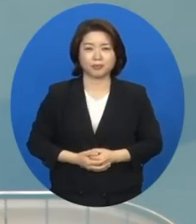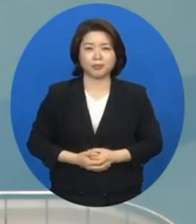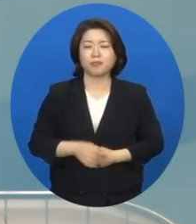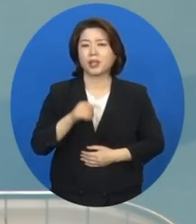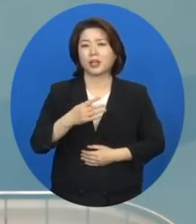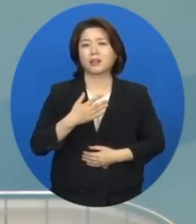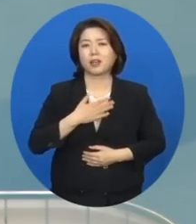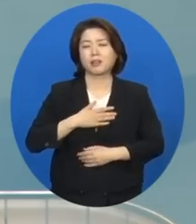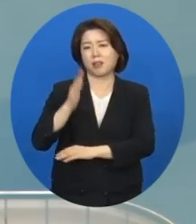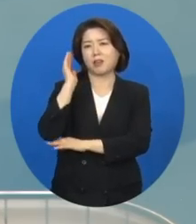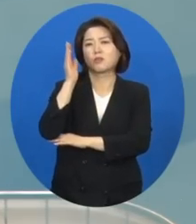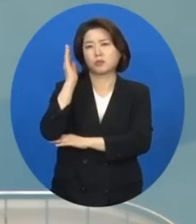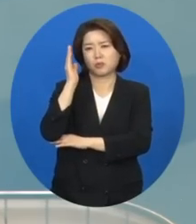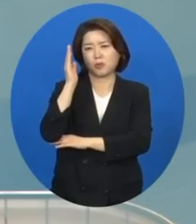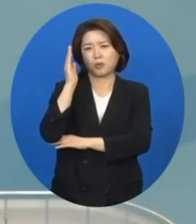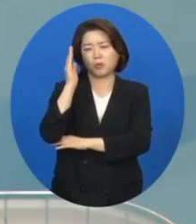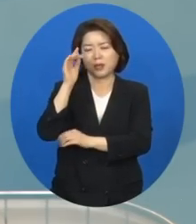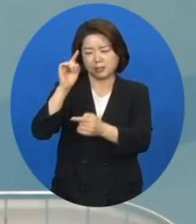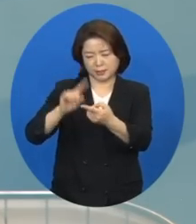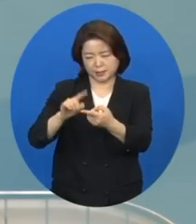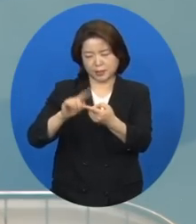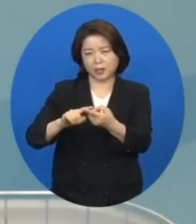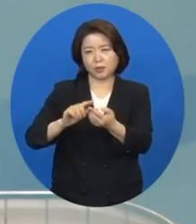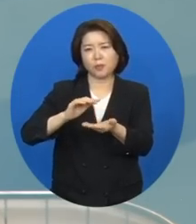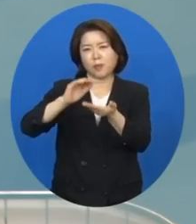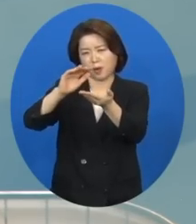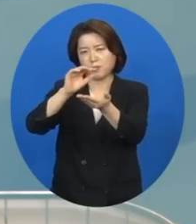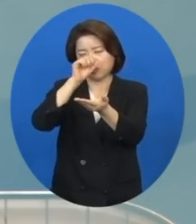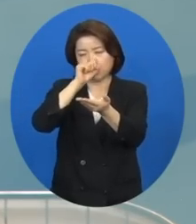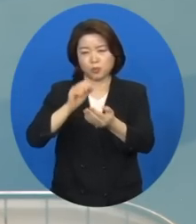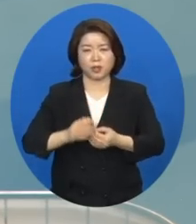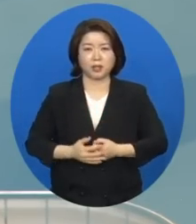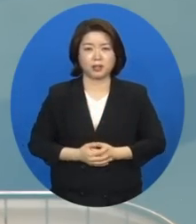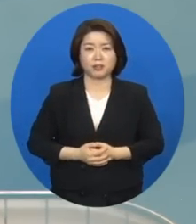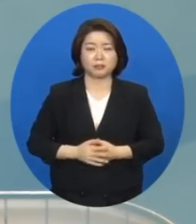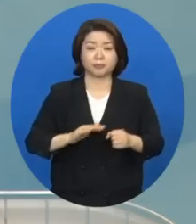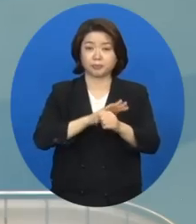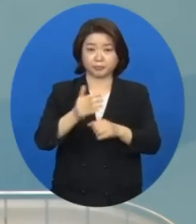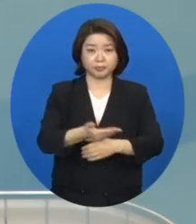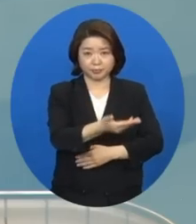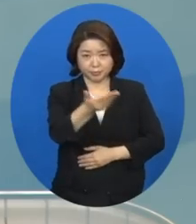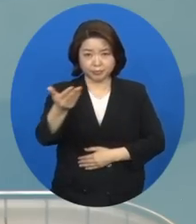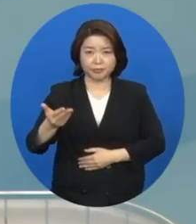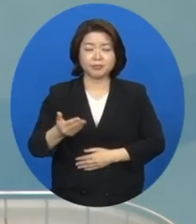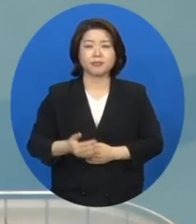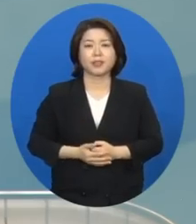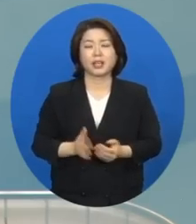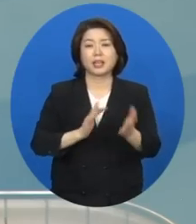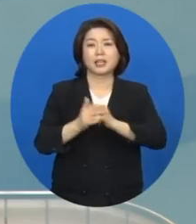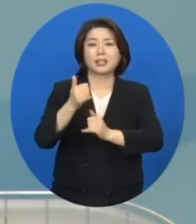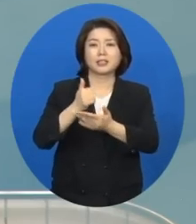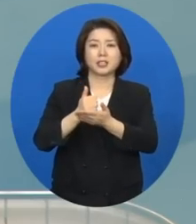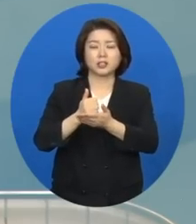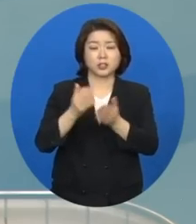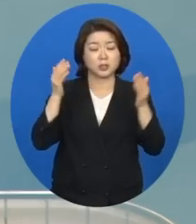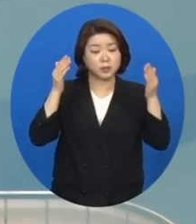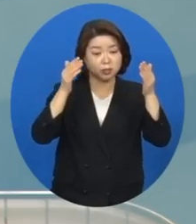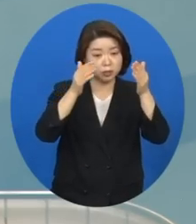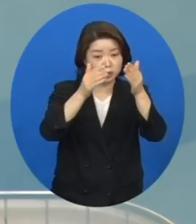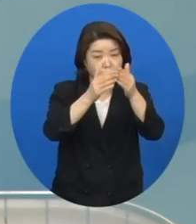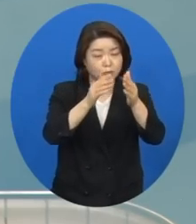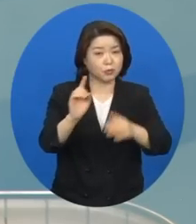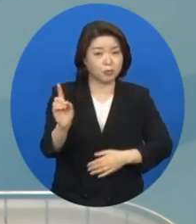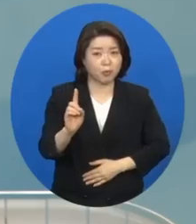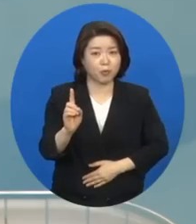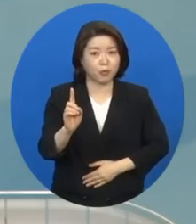그게 제 설교였으면 좋겠는 거예요. 사랑하는 성도 여러분, 예수님이 주목하시는 것은요,